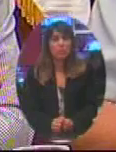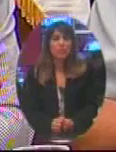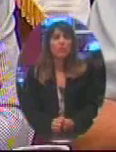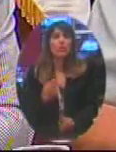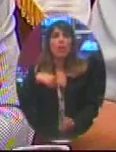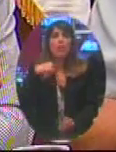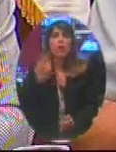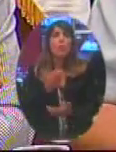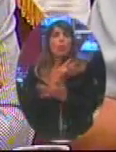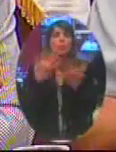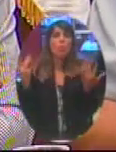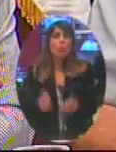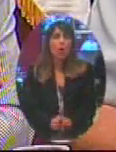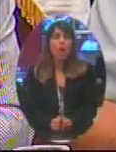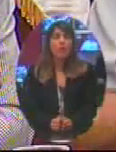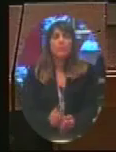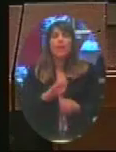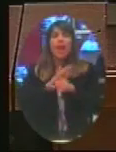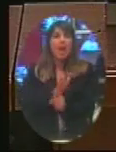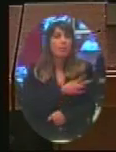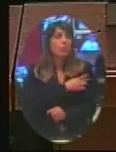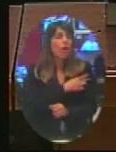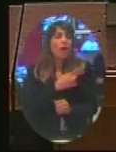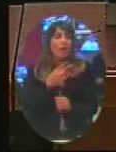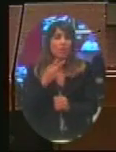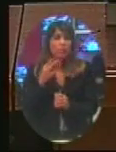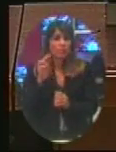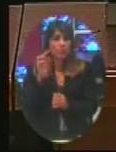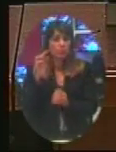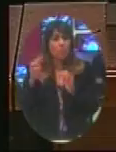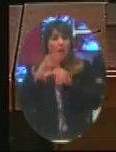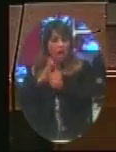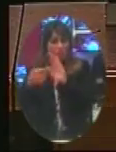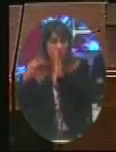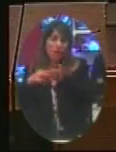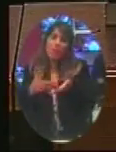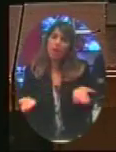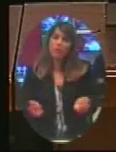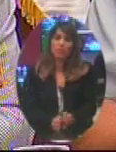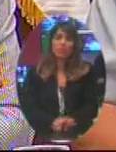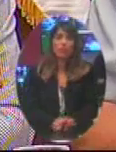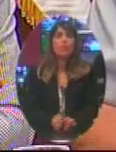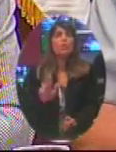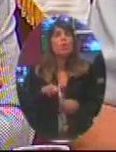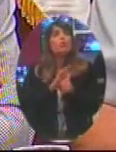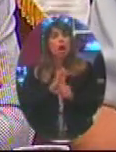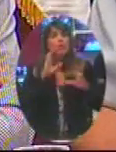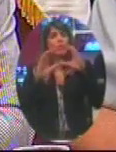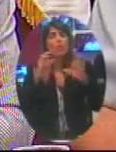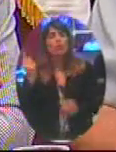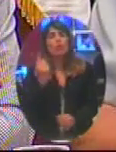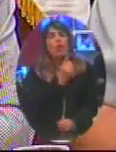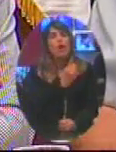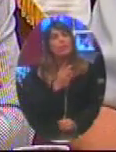אין עלינו לחץ של פוליטיקאים. יש לנו לחץ של תקשורת שכל אחד מספיק אינטליגנטי לפרש מי נראה לו ומה נראה